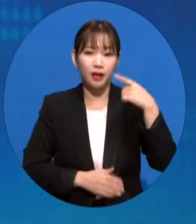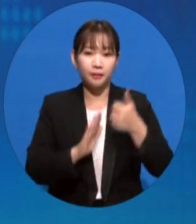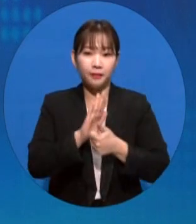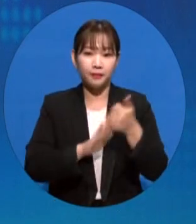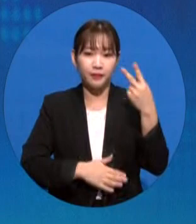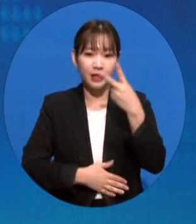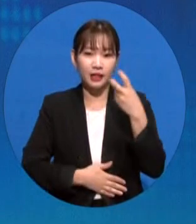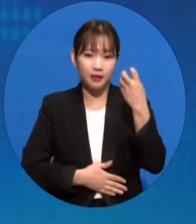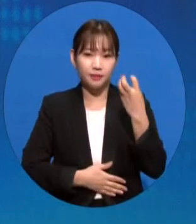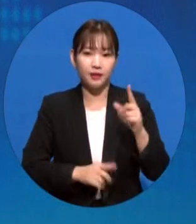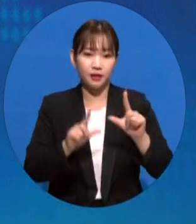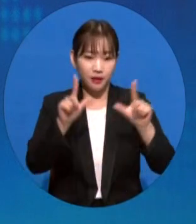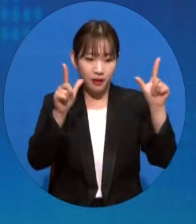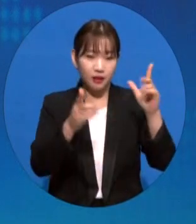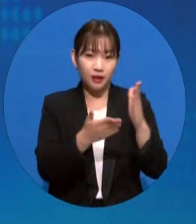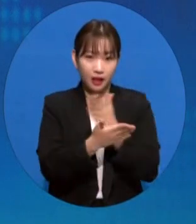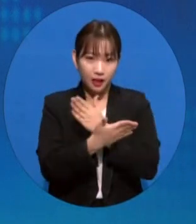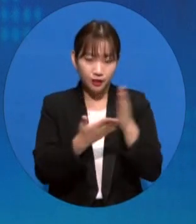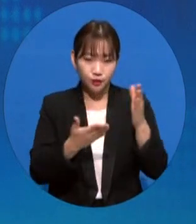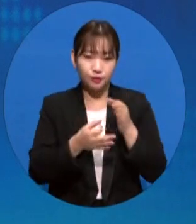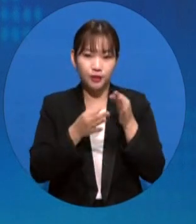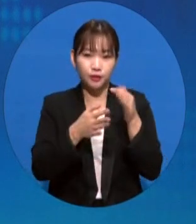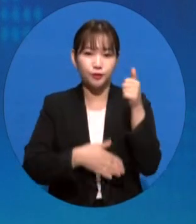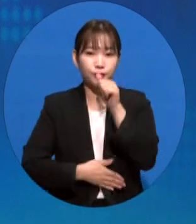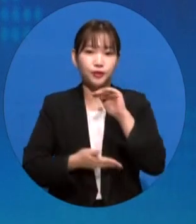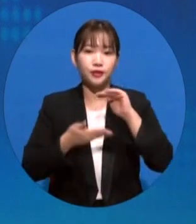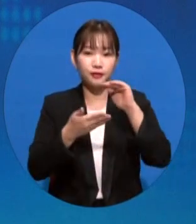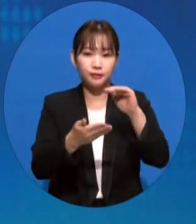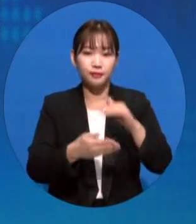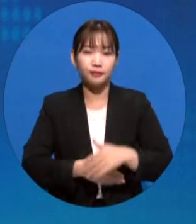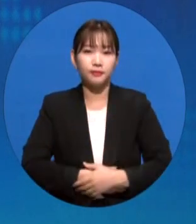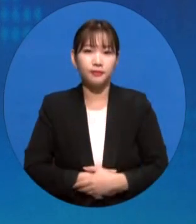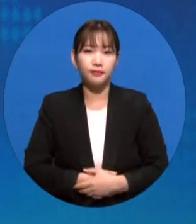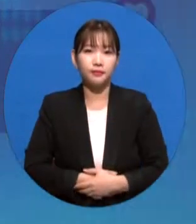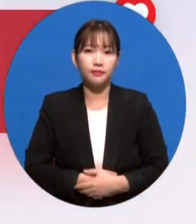다음은 희망 2023 나눔 캠페인에 성금을 보내주신 분들입니다.